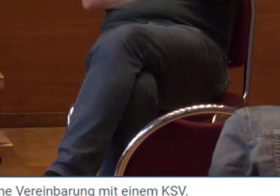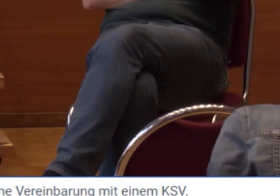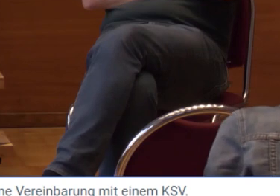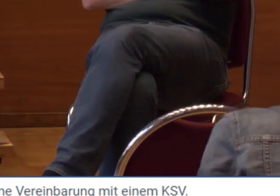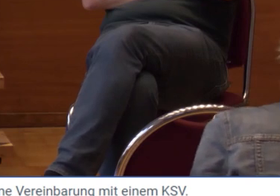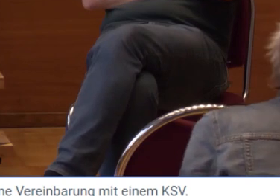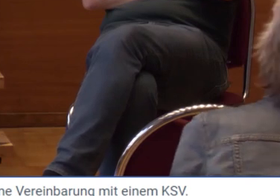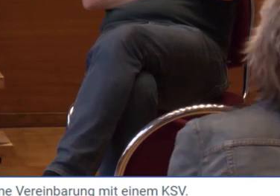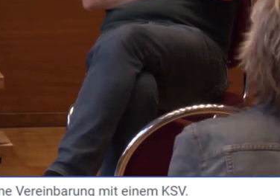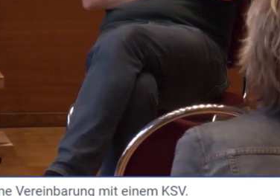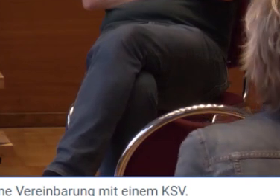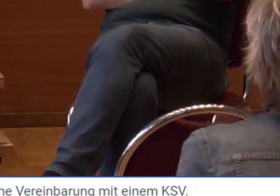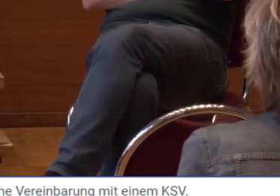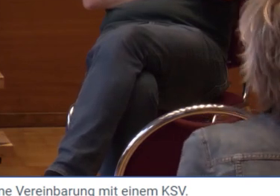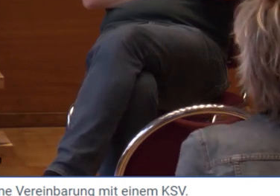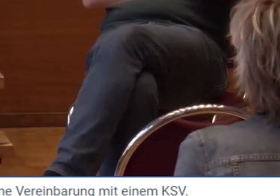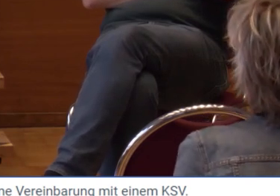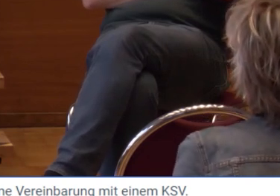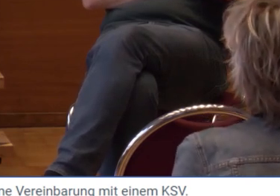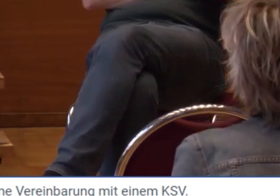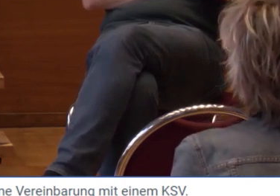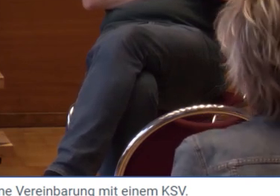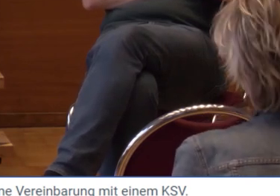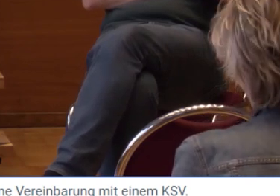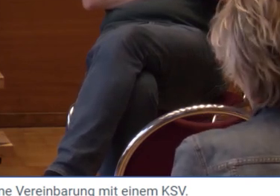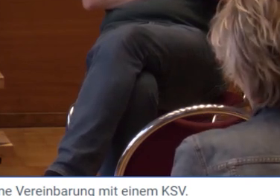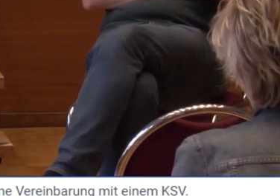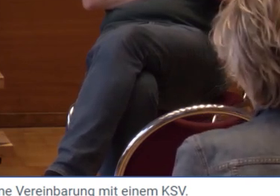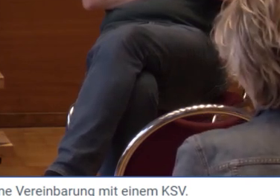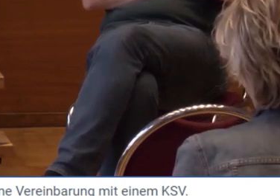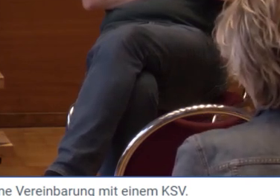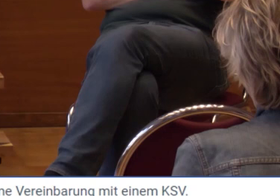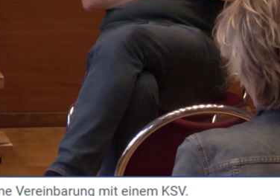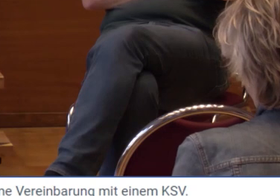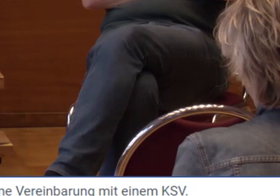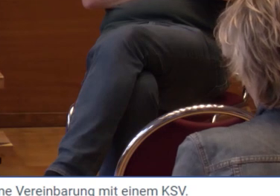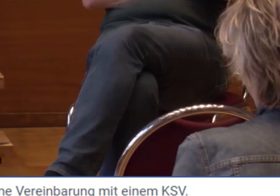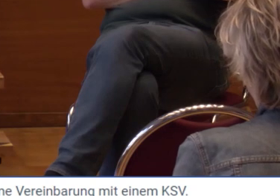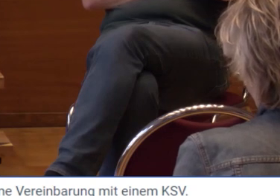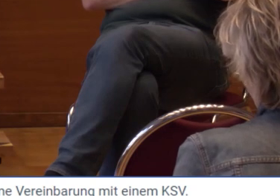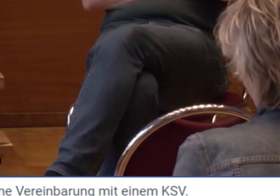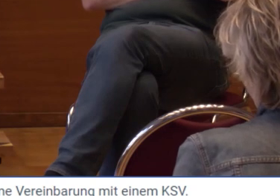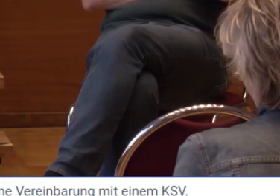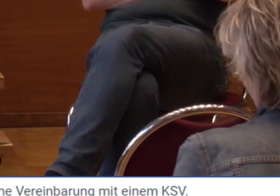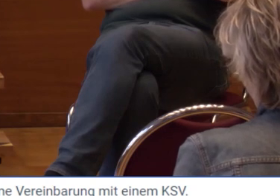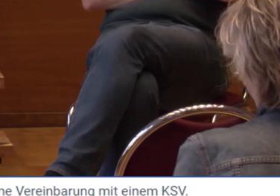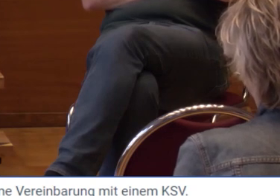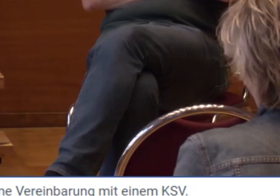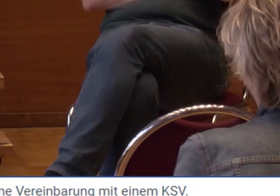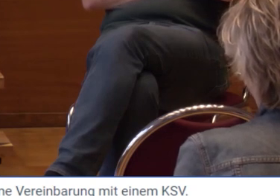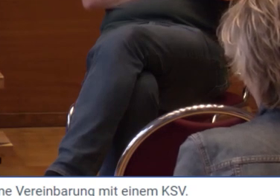flächendeckend versuchen wir diese aufzubauen also die Träger brauchen das Verständnis für Behinderung